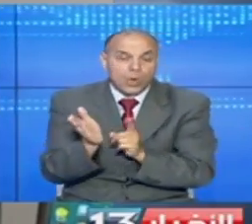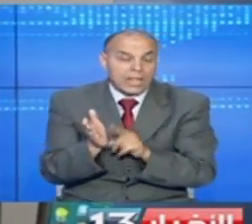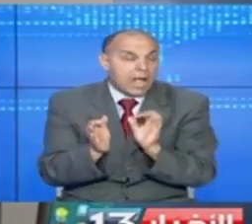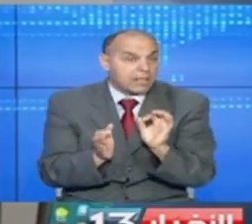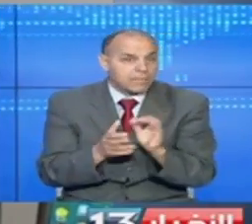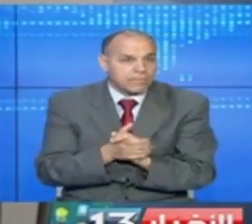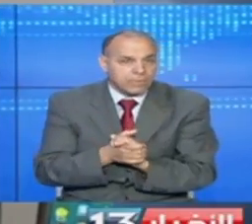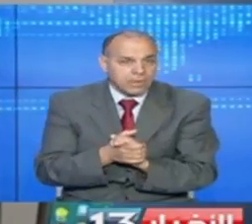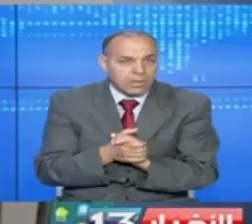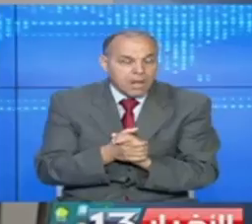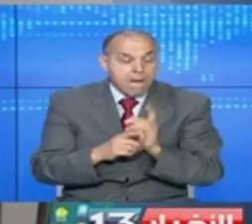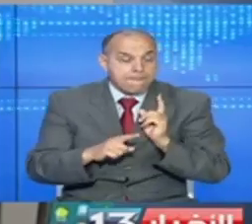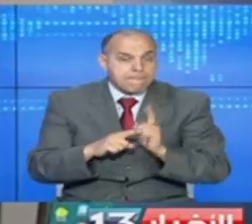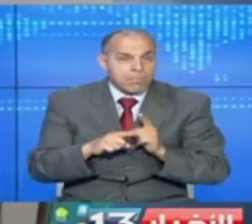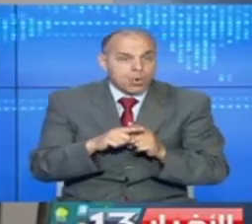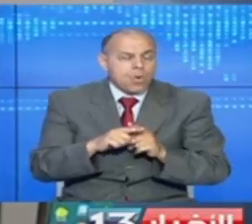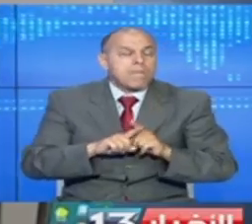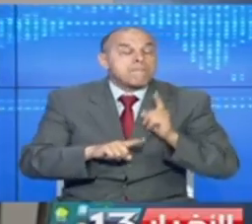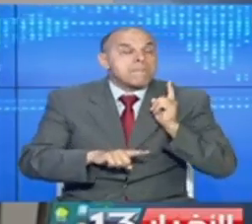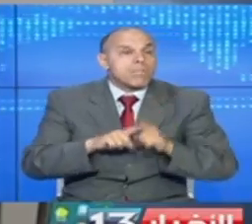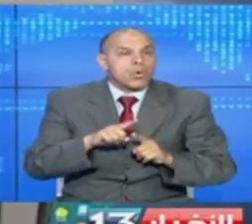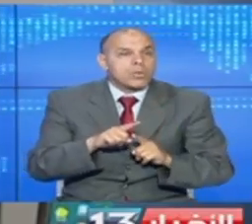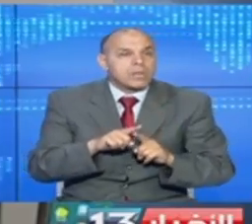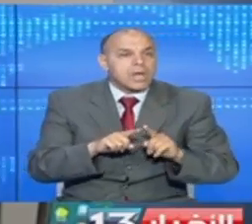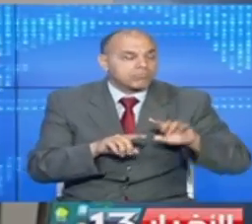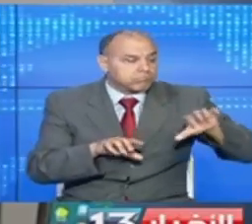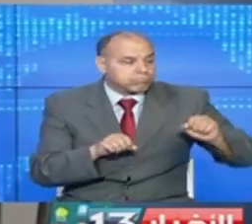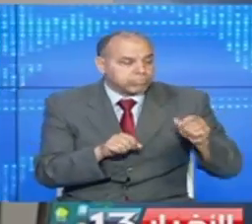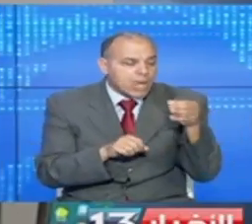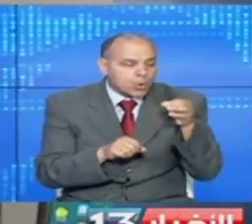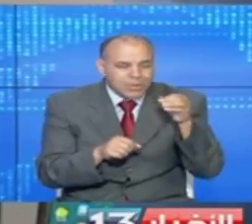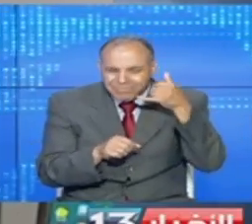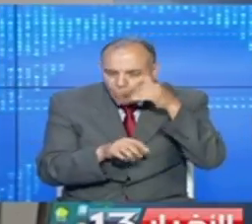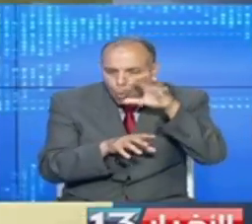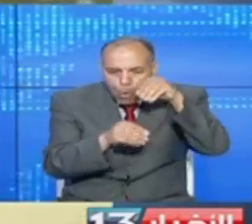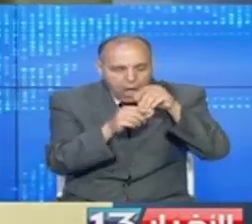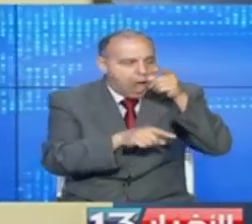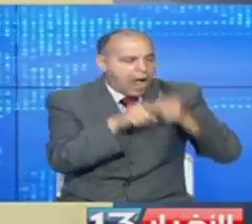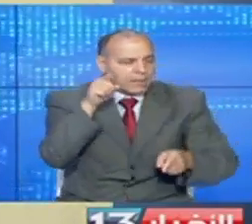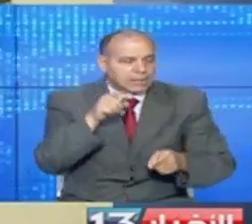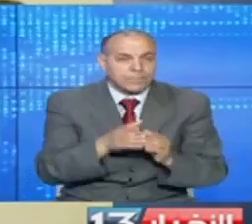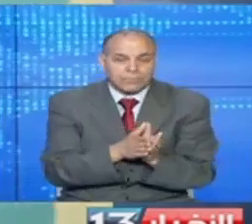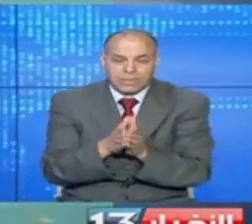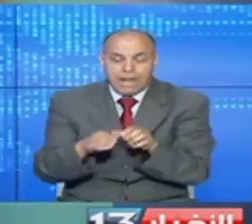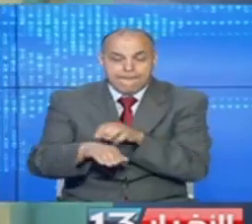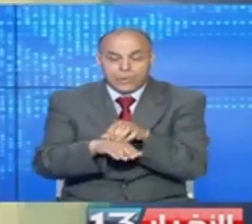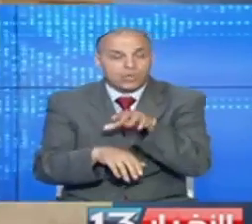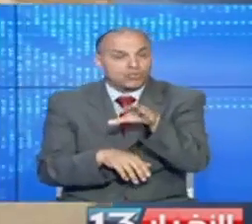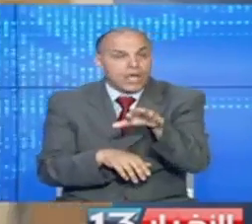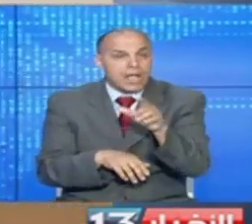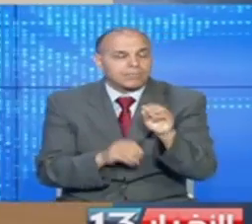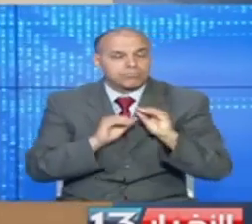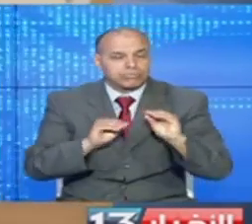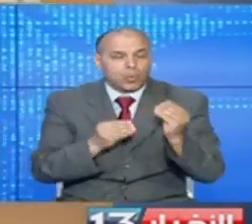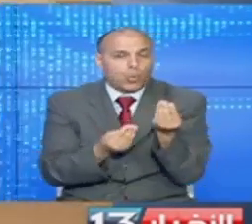على أنه ممنوع منعا باتا استحاب أي جهاز إلكتروني إلى مركز الامتحان. المندوبية الجهوية